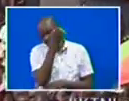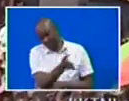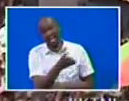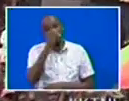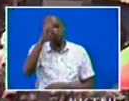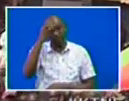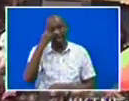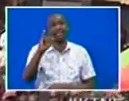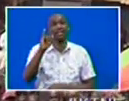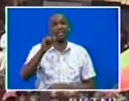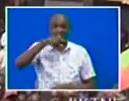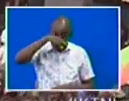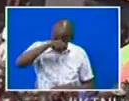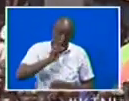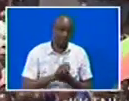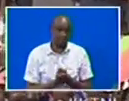Dubai